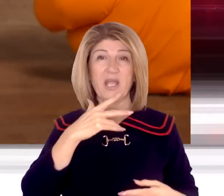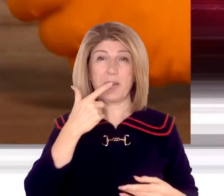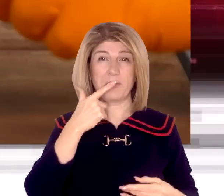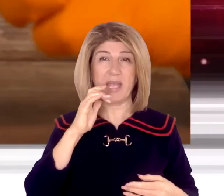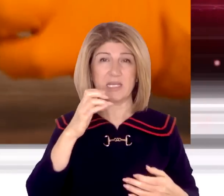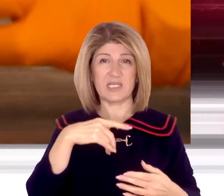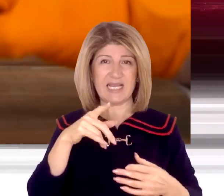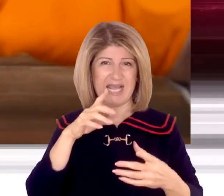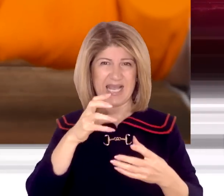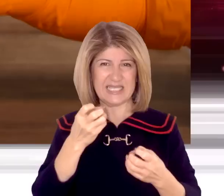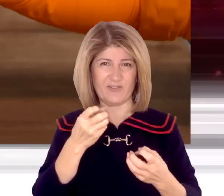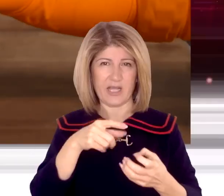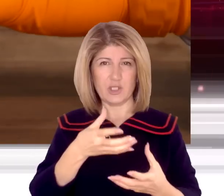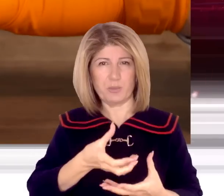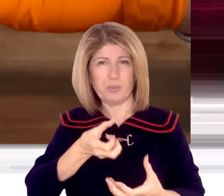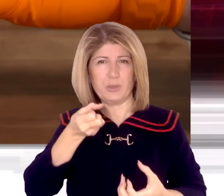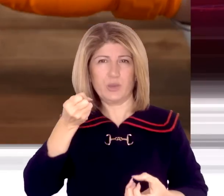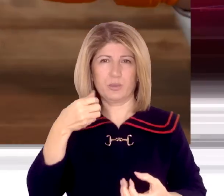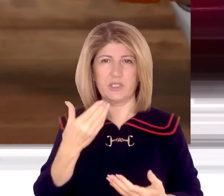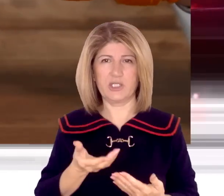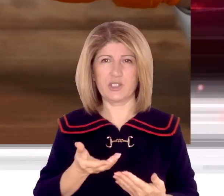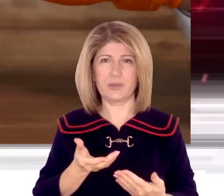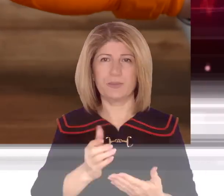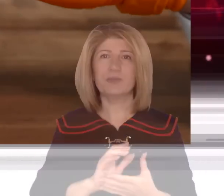تمام مایه ویپ رو از این اسفنج بیرون می کشیم